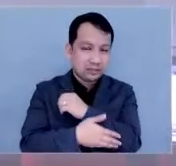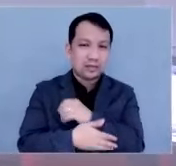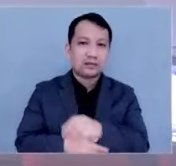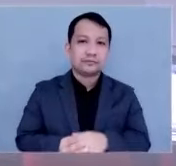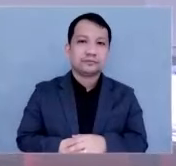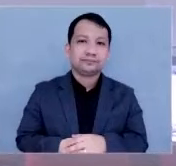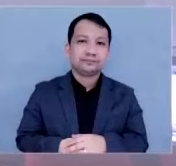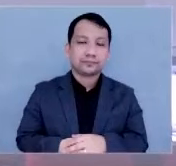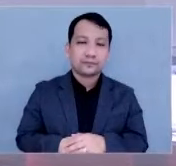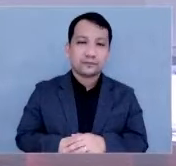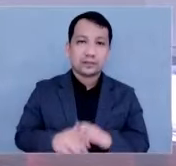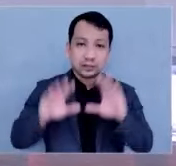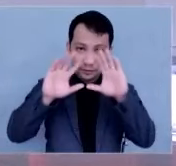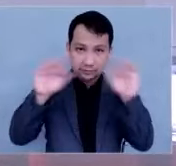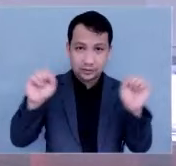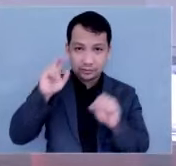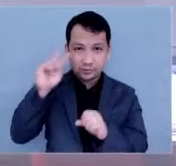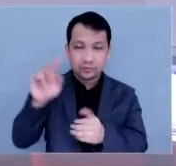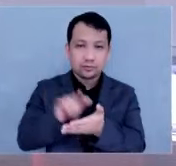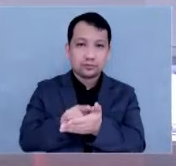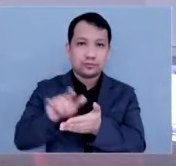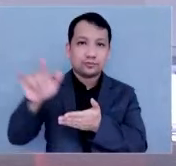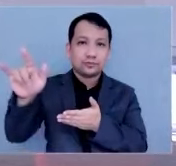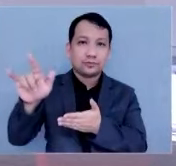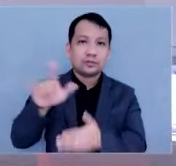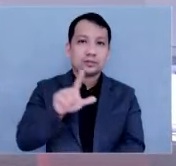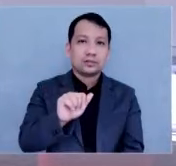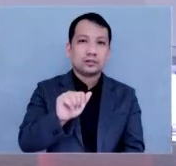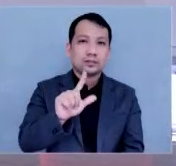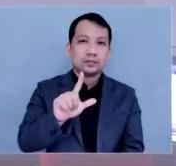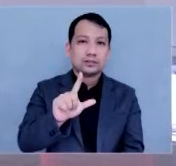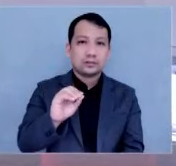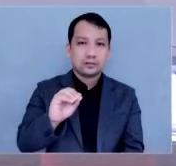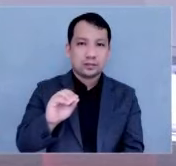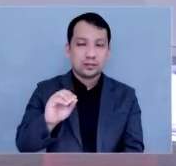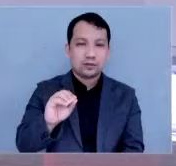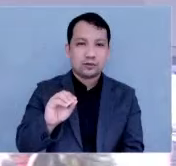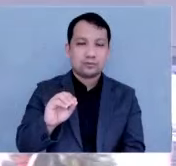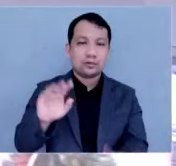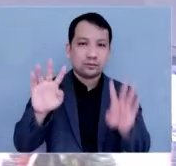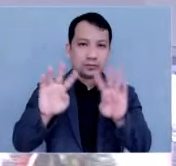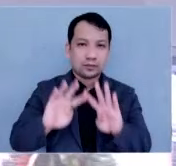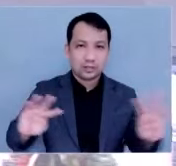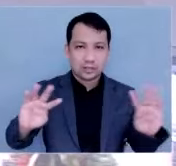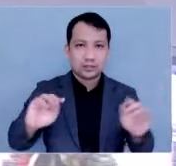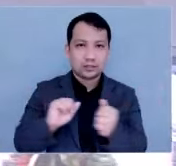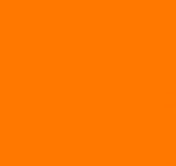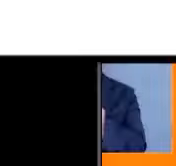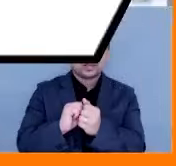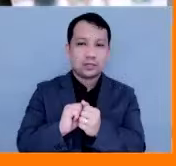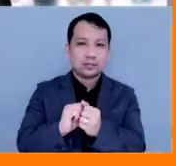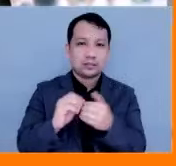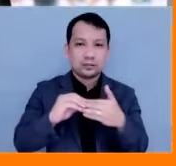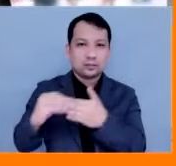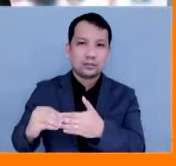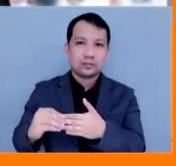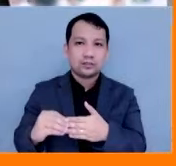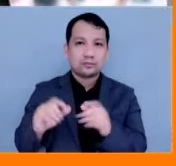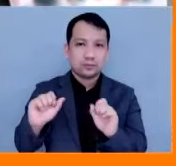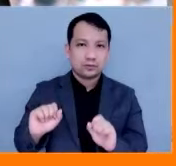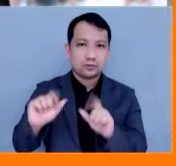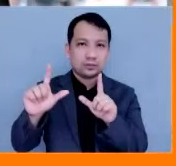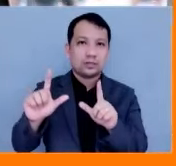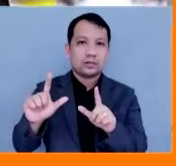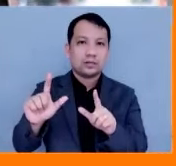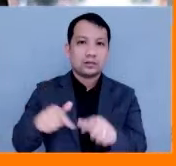lumipat na palaw si Pangulong Bongbong Marcos para dumalo sa ASEAN leader summit at live mula